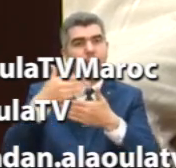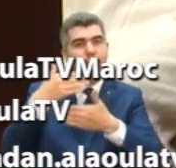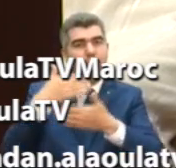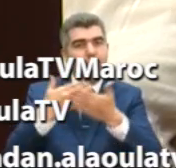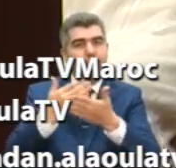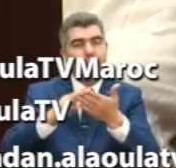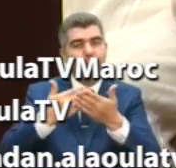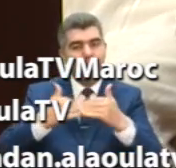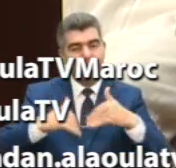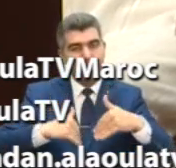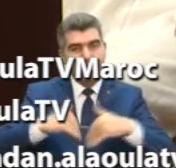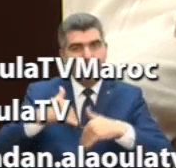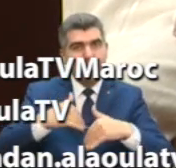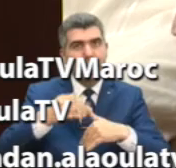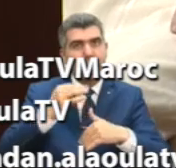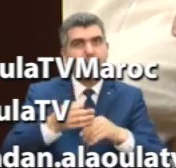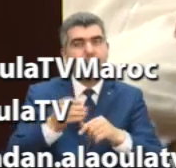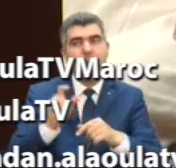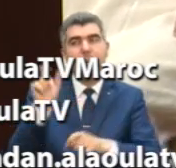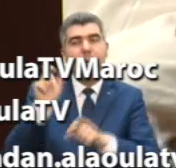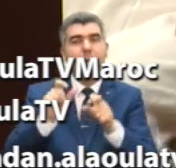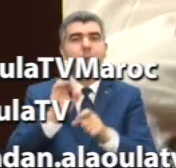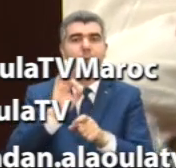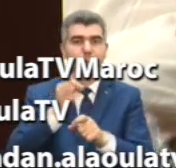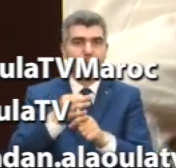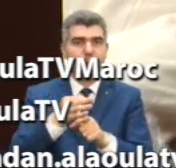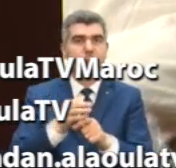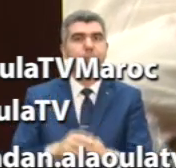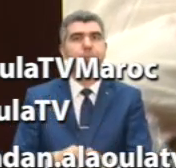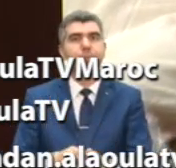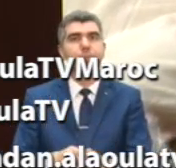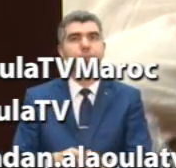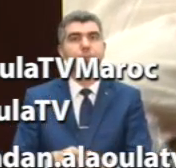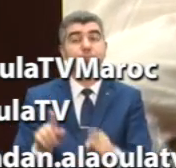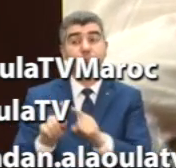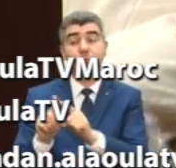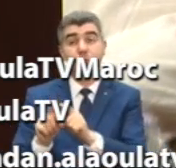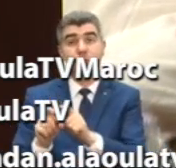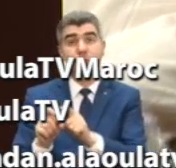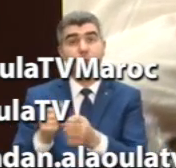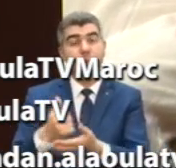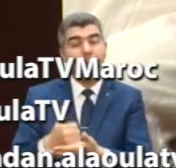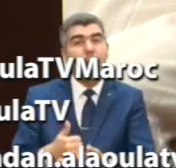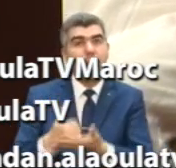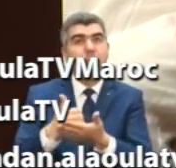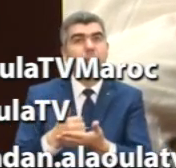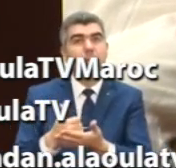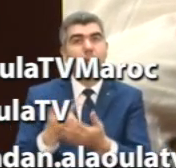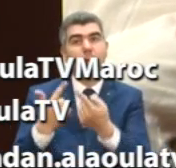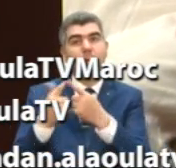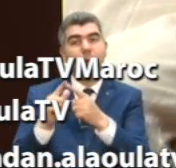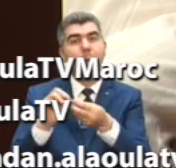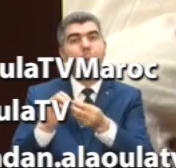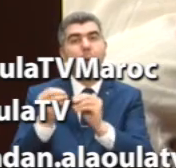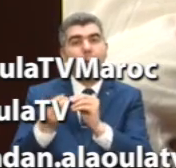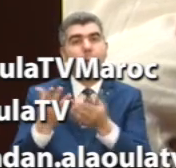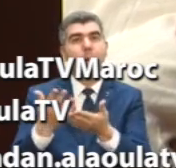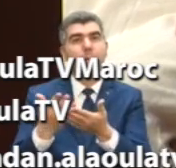ذلك، كان كذلك إقبال وساعدنا كثير في معالجة الإشكالية